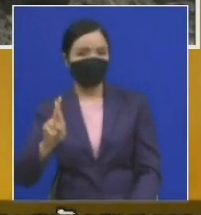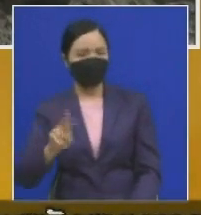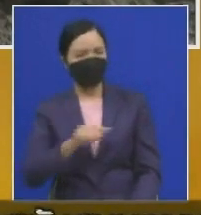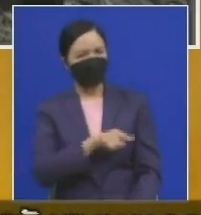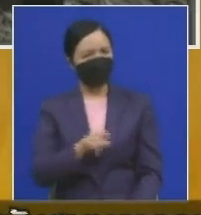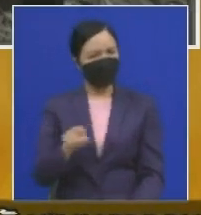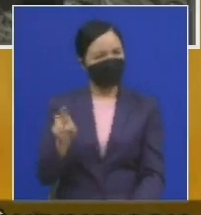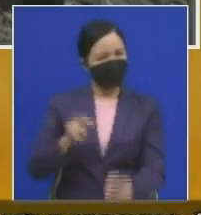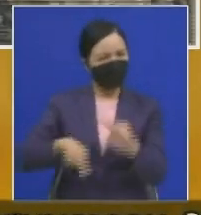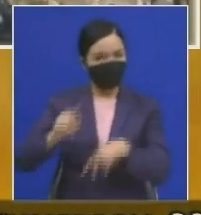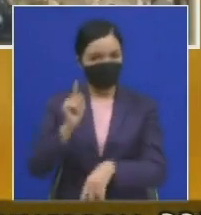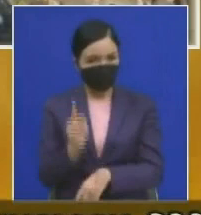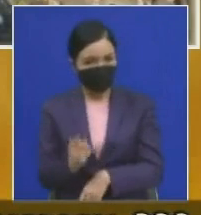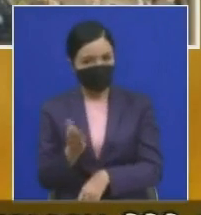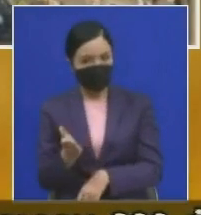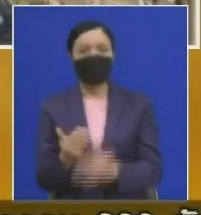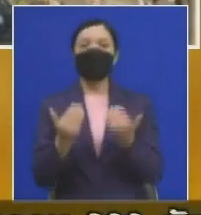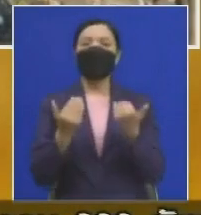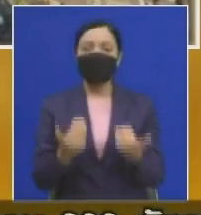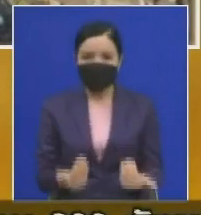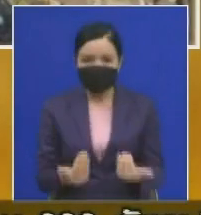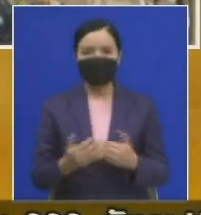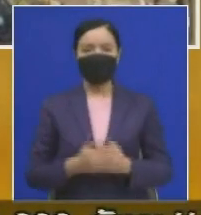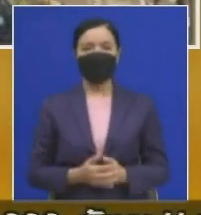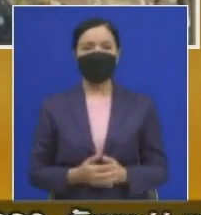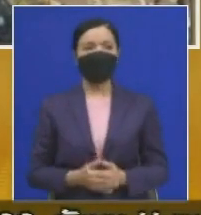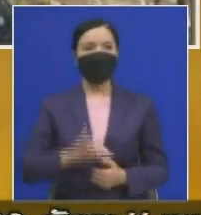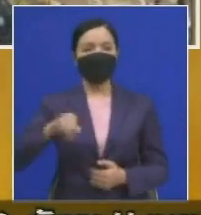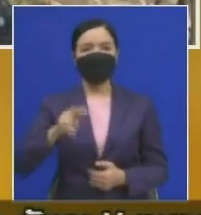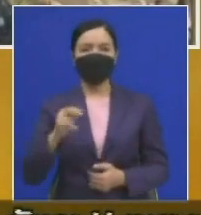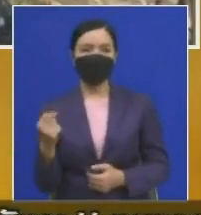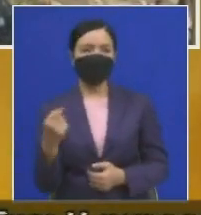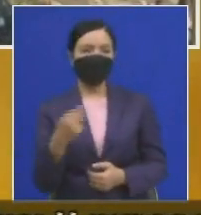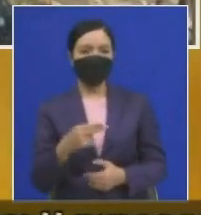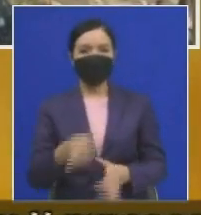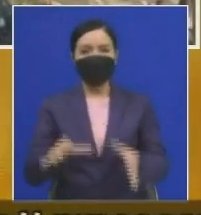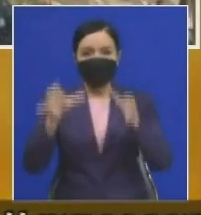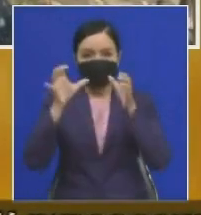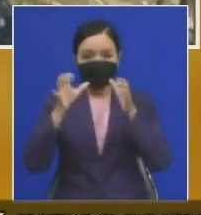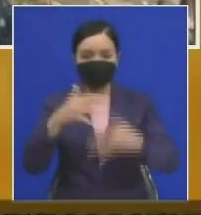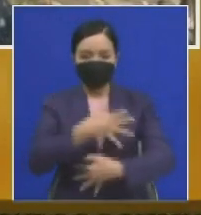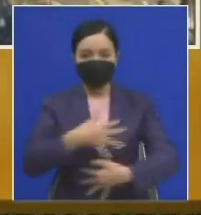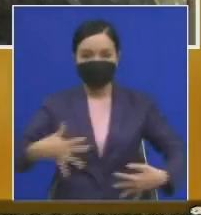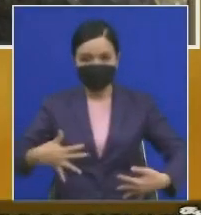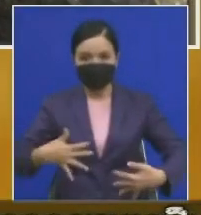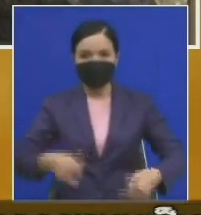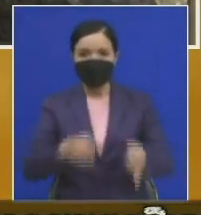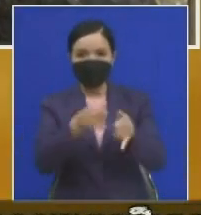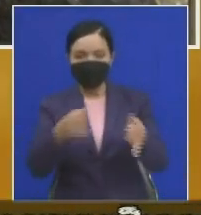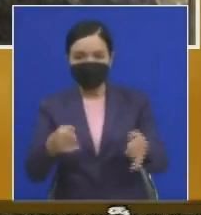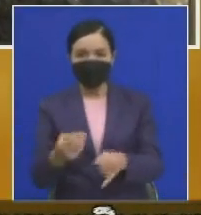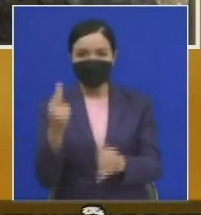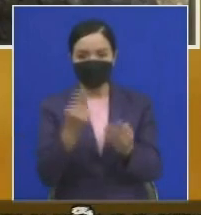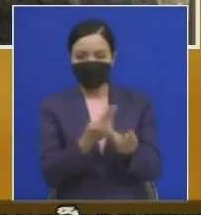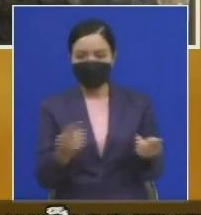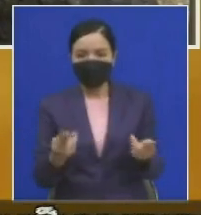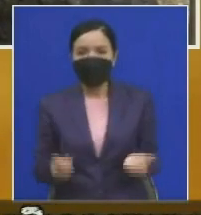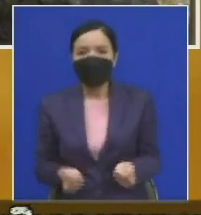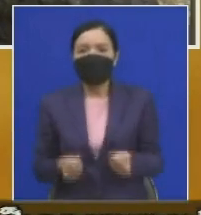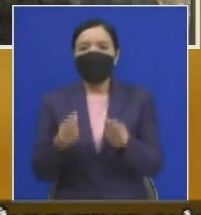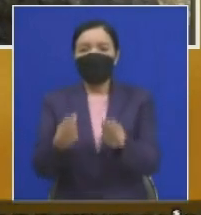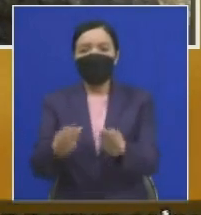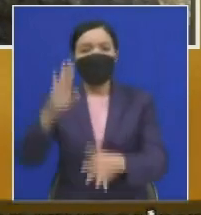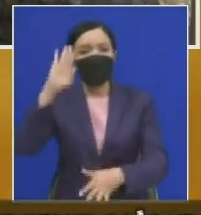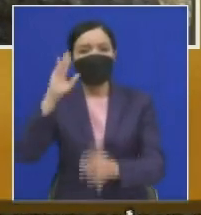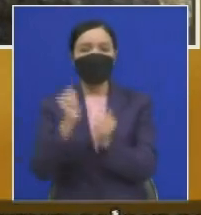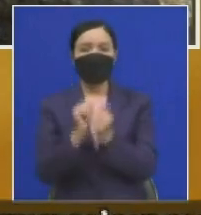ไปตรวจศอบนะคะแล้วก็วันนี้เนี่ยทางด้านของเจ้าหนาท Hause exploreโคร์ อาวุปืนแล้วก็ของกลางเส่งไปให้ตำรวจแล